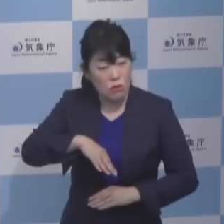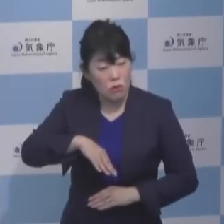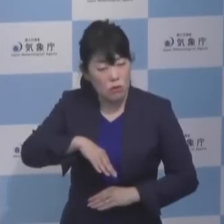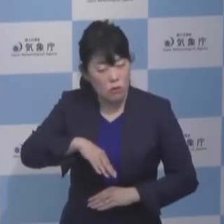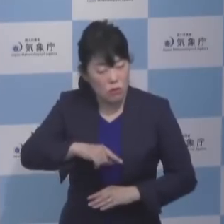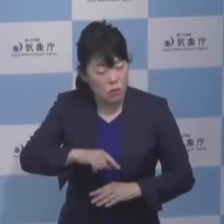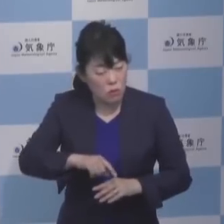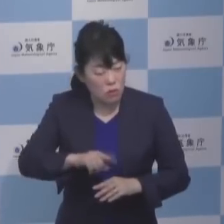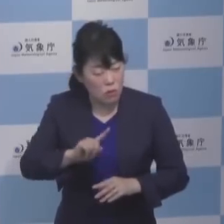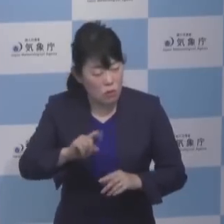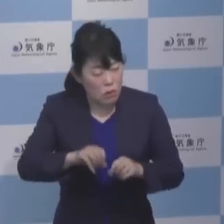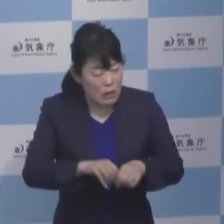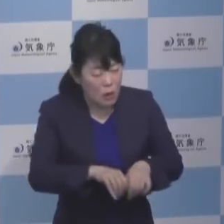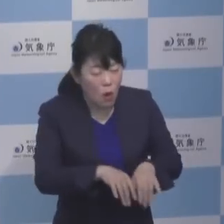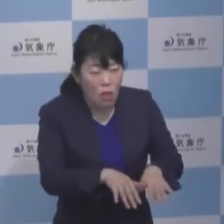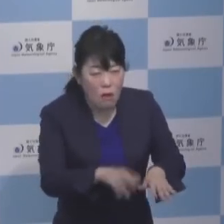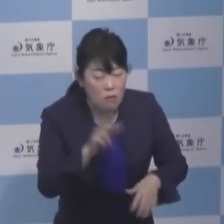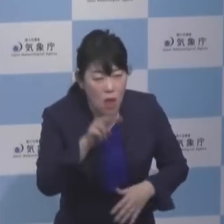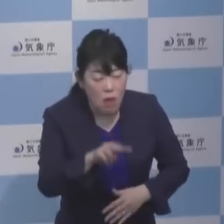これでも